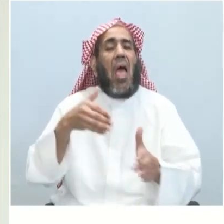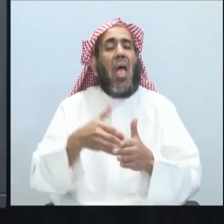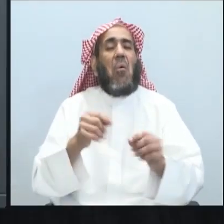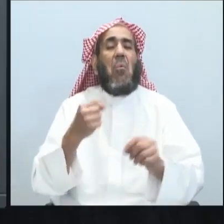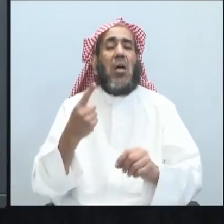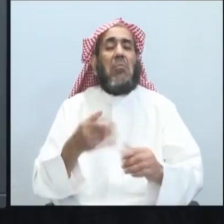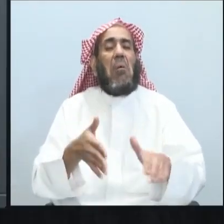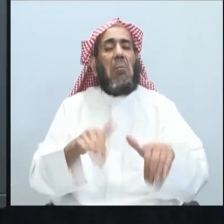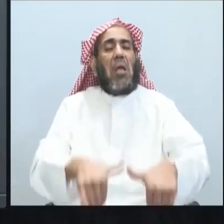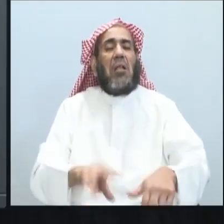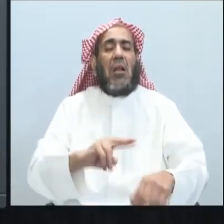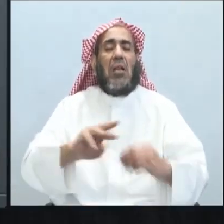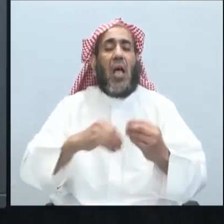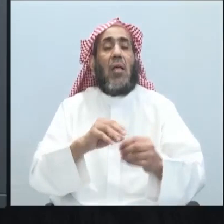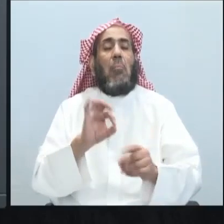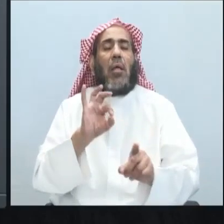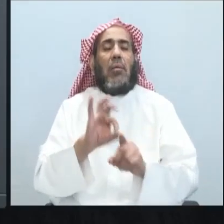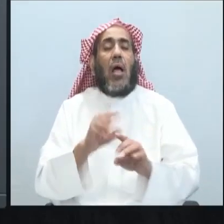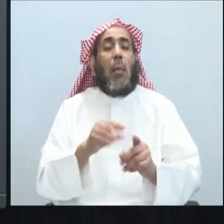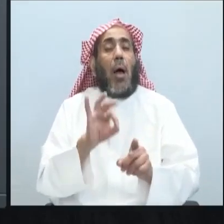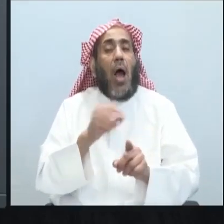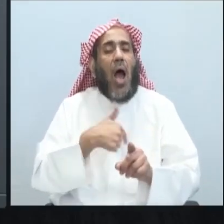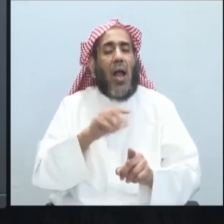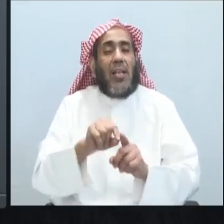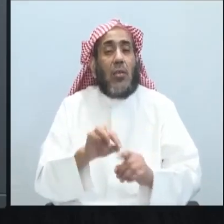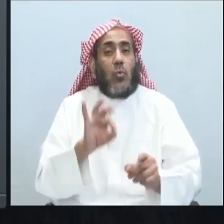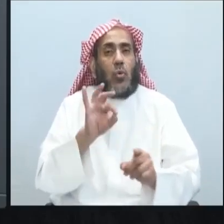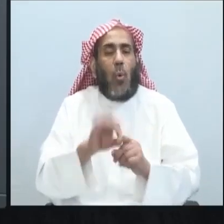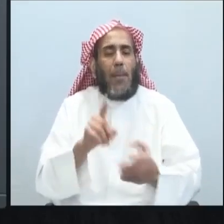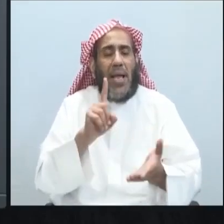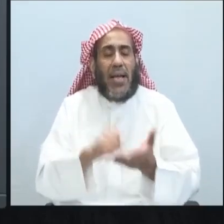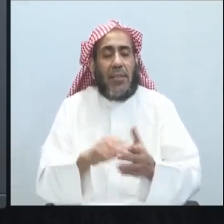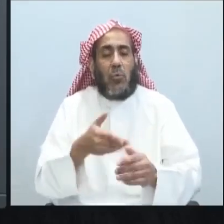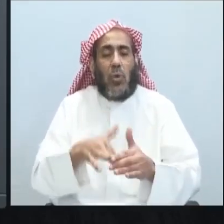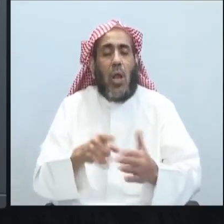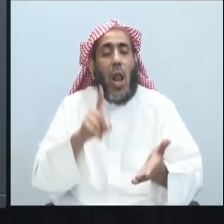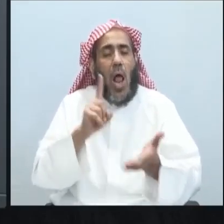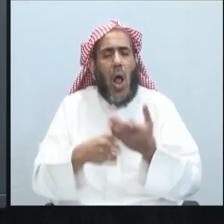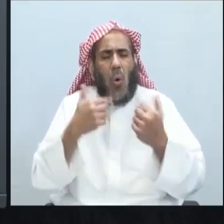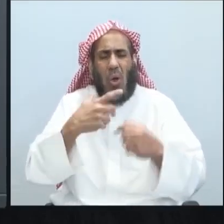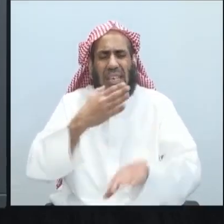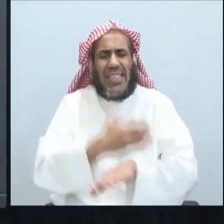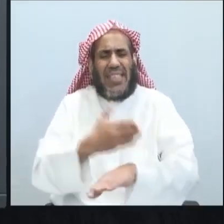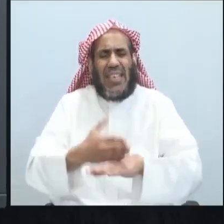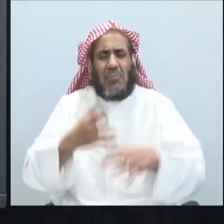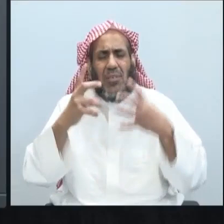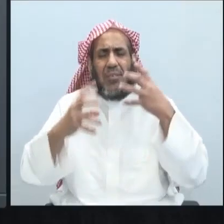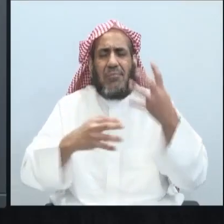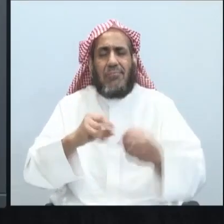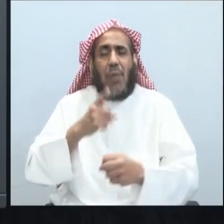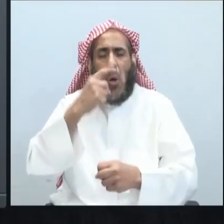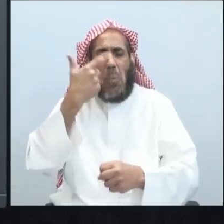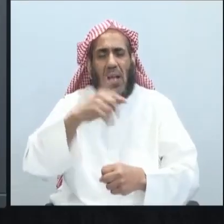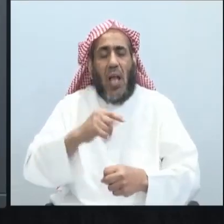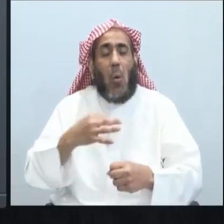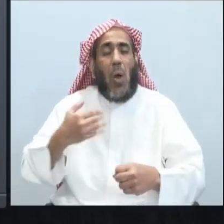النهايه هو ميت لن يتغير شيء هذا قصده او هذا ما اراد ان ان يوصله في حقيقه الموت وحتميه ان الحياه كلها تعب وشقاء والموت لم يتغير ان بكيت